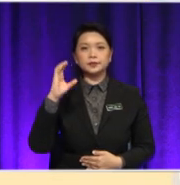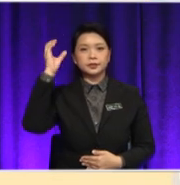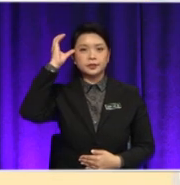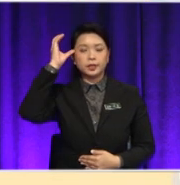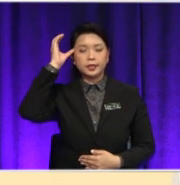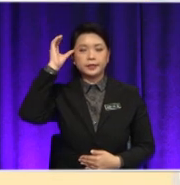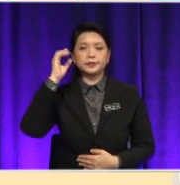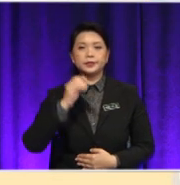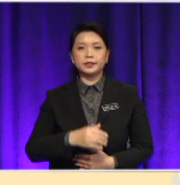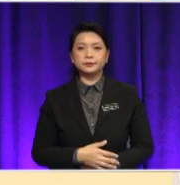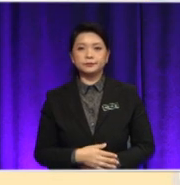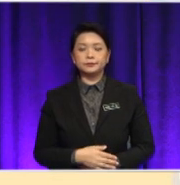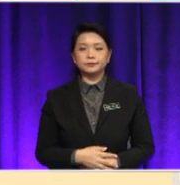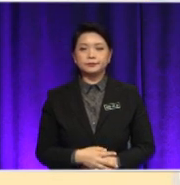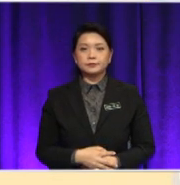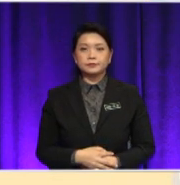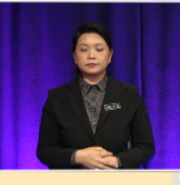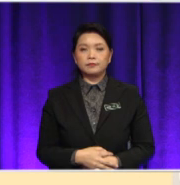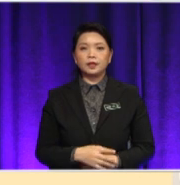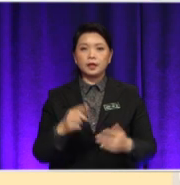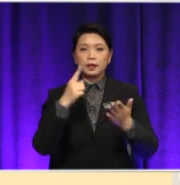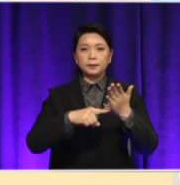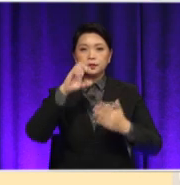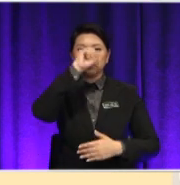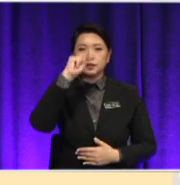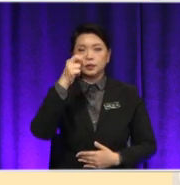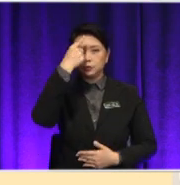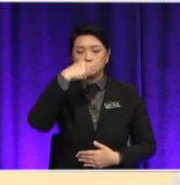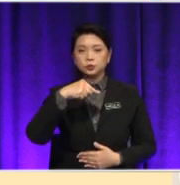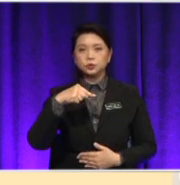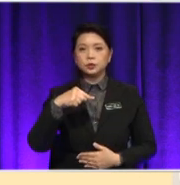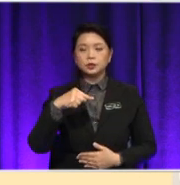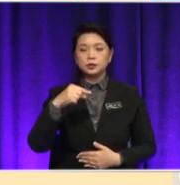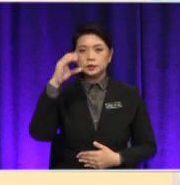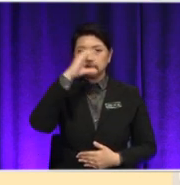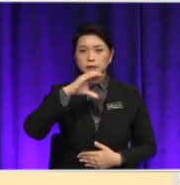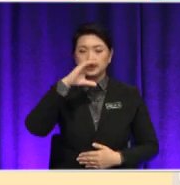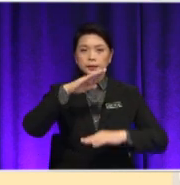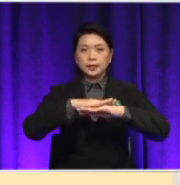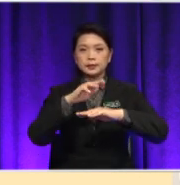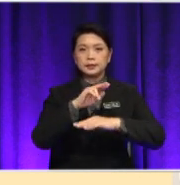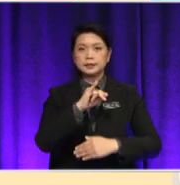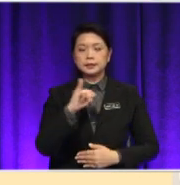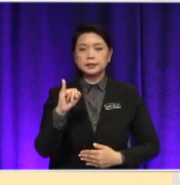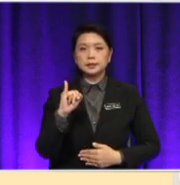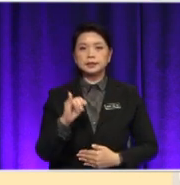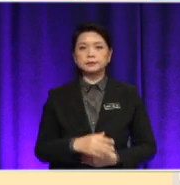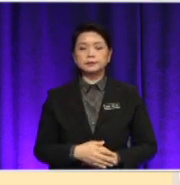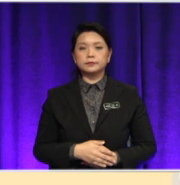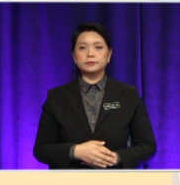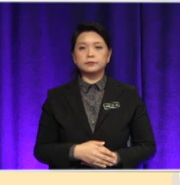Chandra. Okey, kita tengok Chandra. Apakah soalannya untuk cara mengatasi dan kesesuaian rawatan, ya?